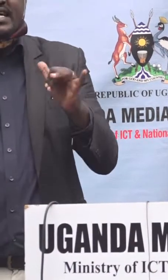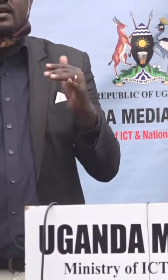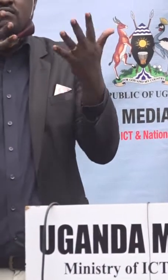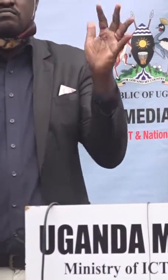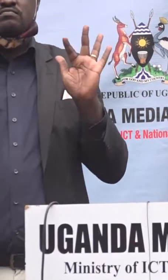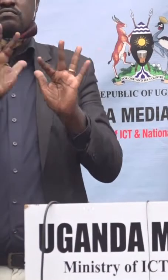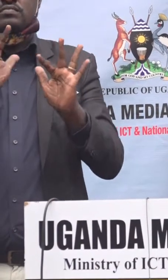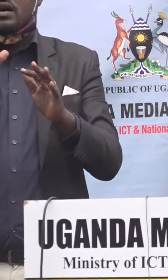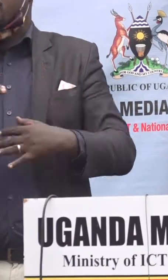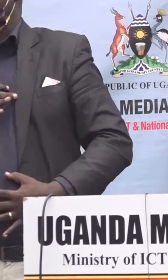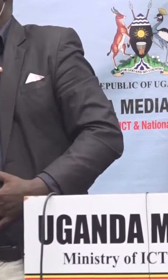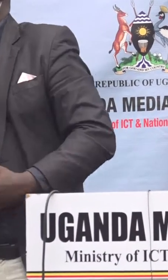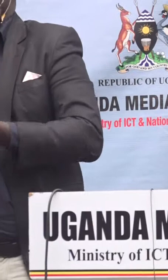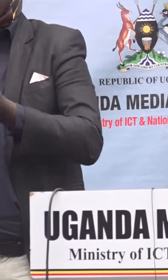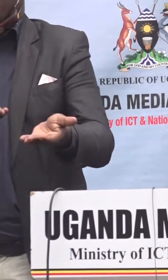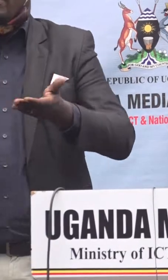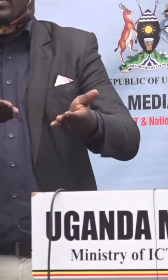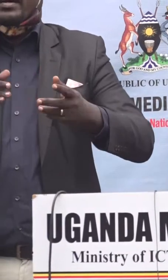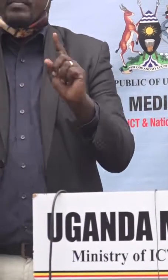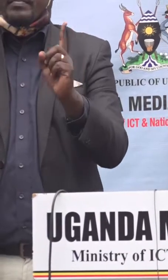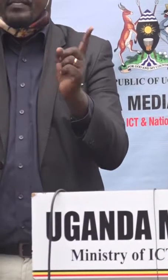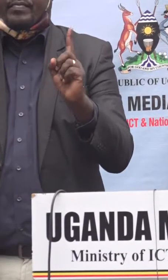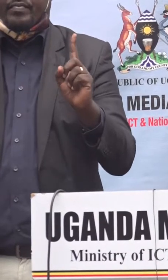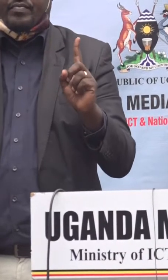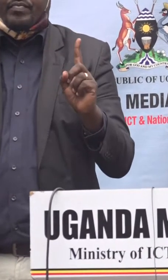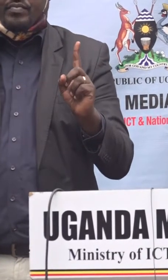oba kuyingira, tetukkiriza abalala bava ebweru okuyingira.